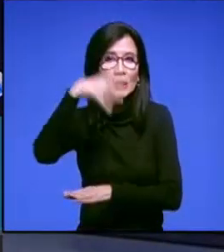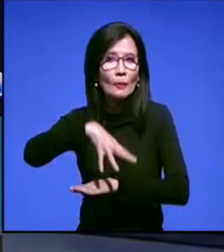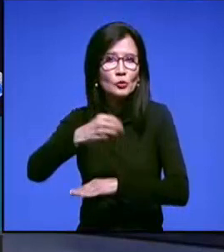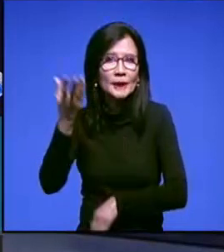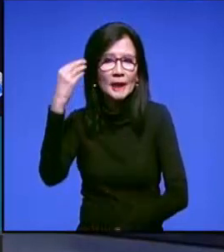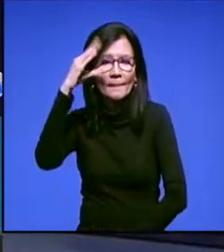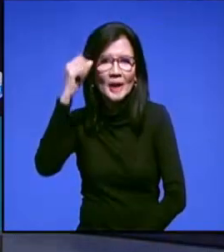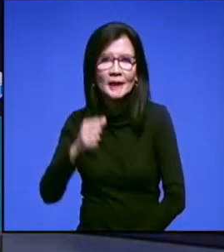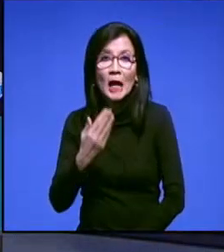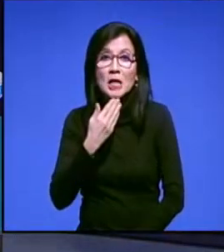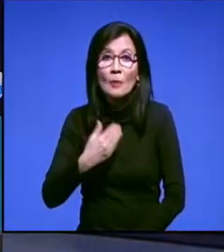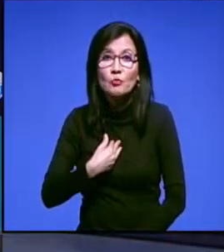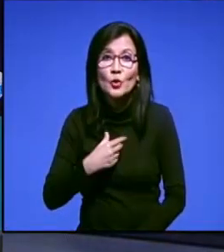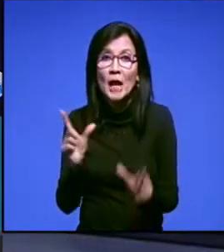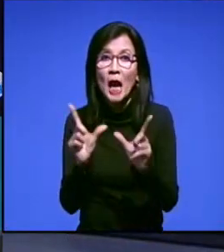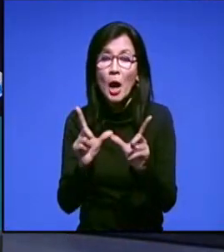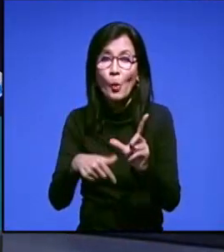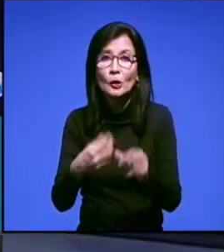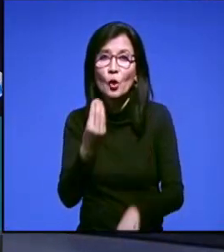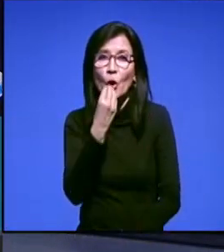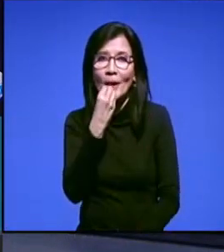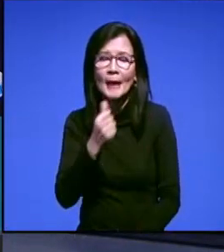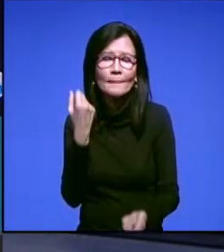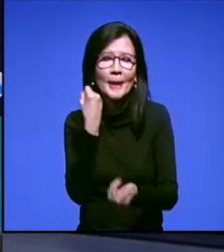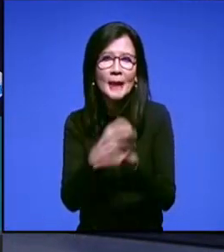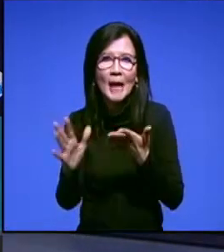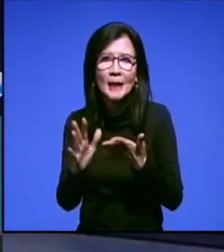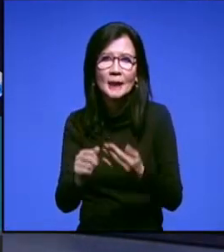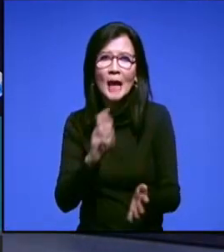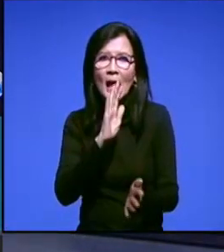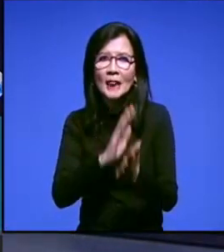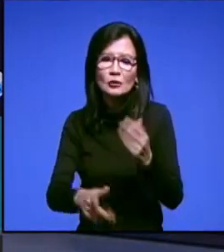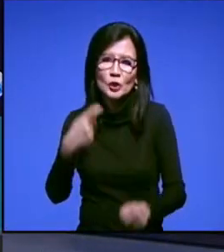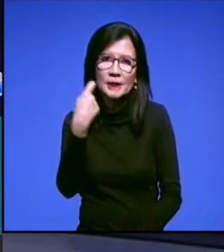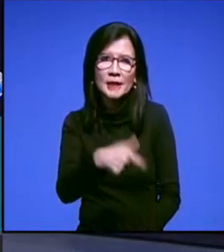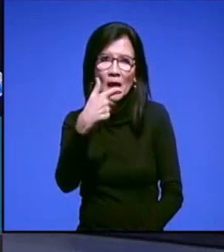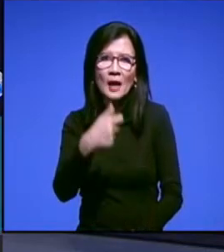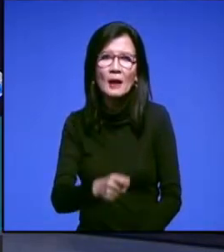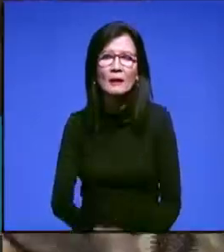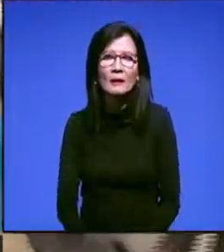tadi pemilik warung makan yang melanggar langsung dikenai sanksi denda.